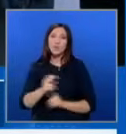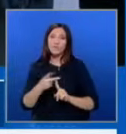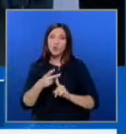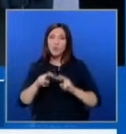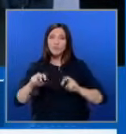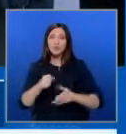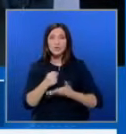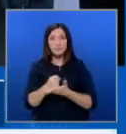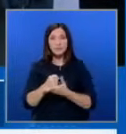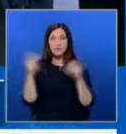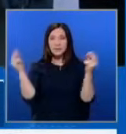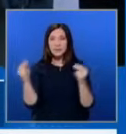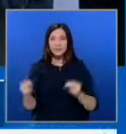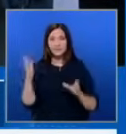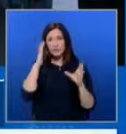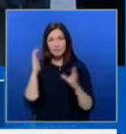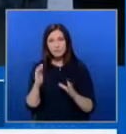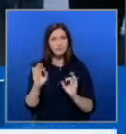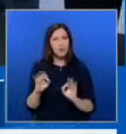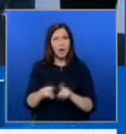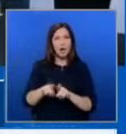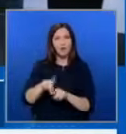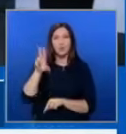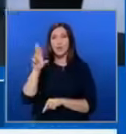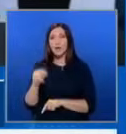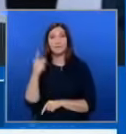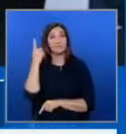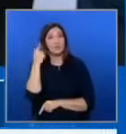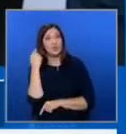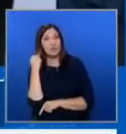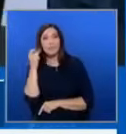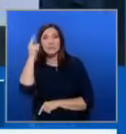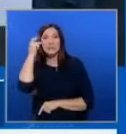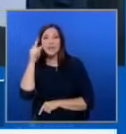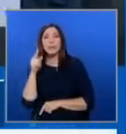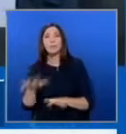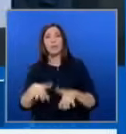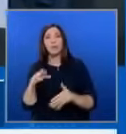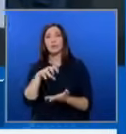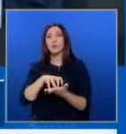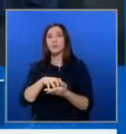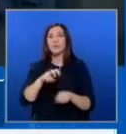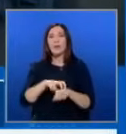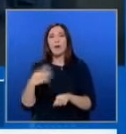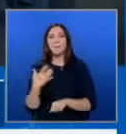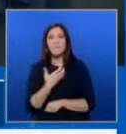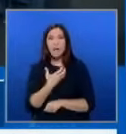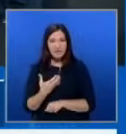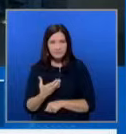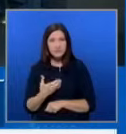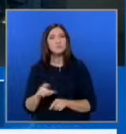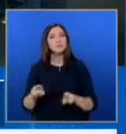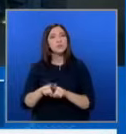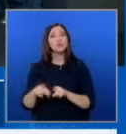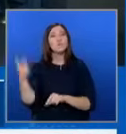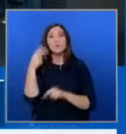проучвателен мандат за излъчване на правителство. Така както каза и вчера председателят на парламентарната група Делян Пеевски,